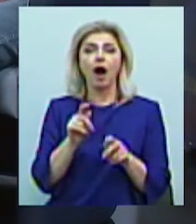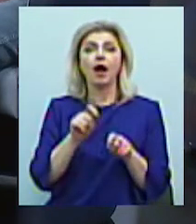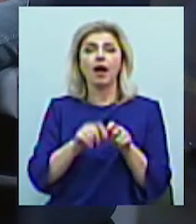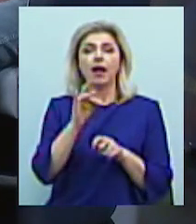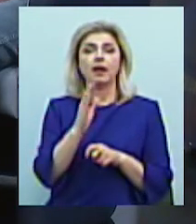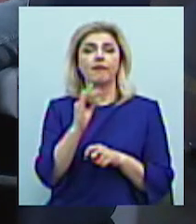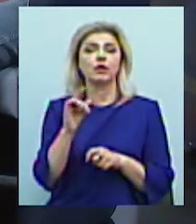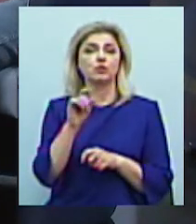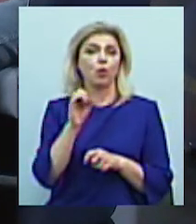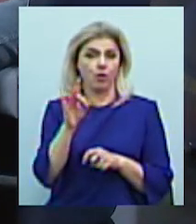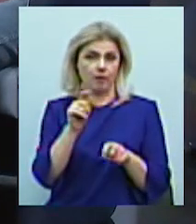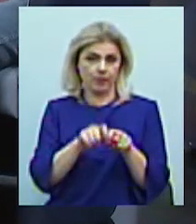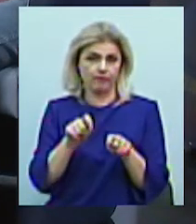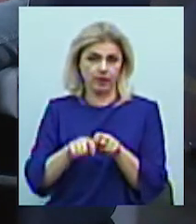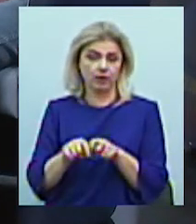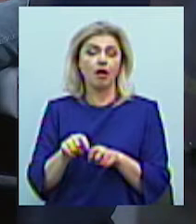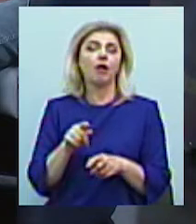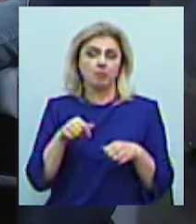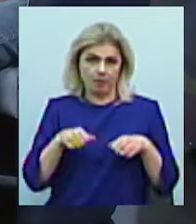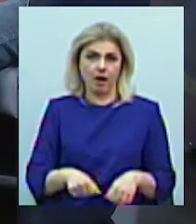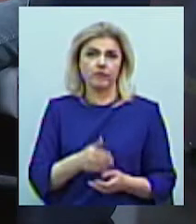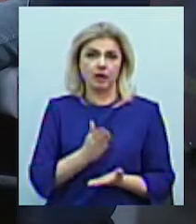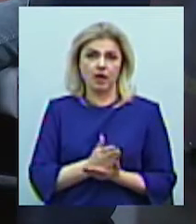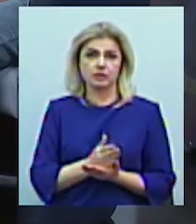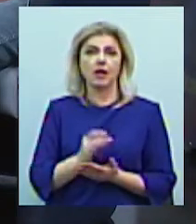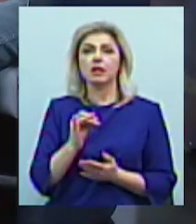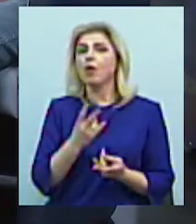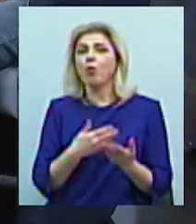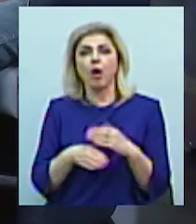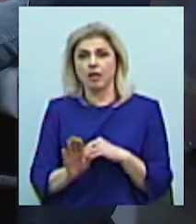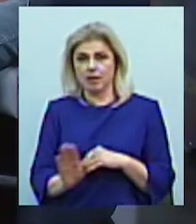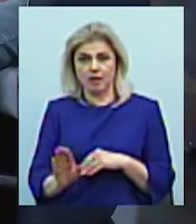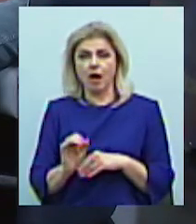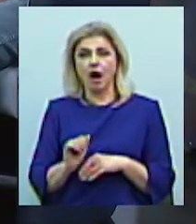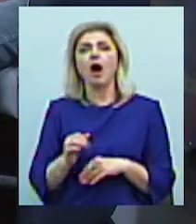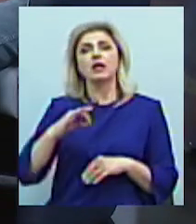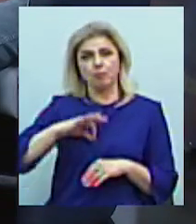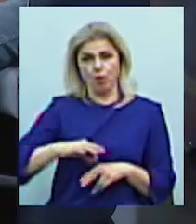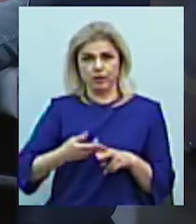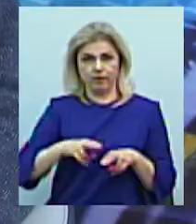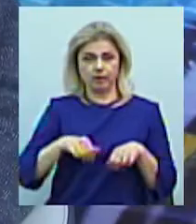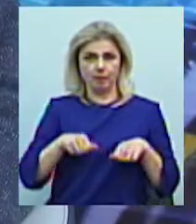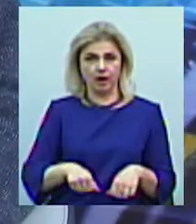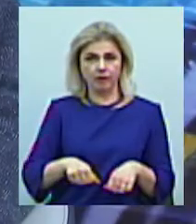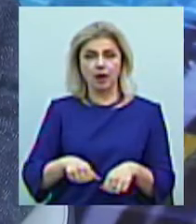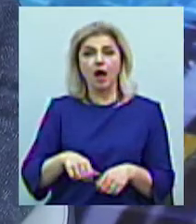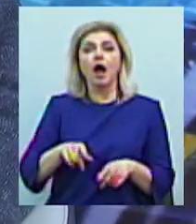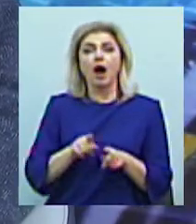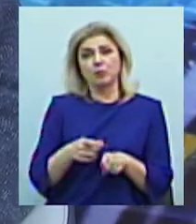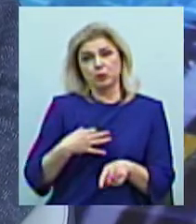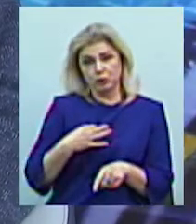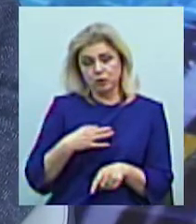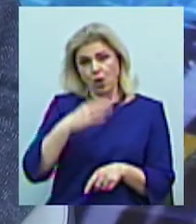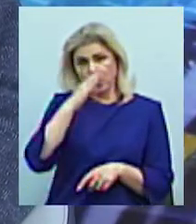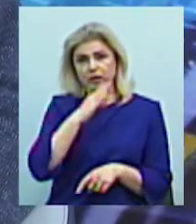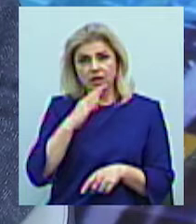право родителей, и они должны этим правом воспользоваться, а не уходить. Вот этим бездействием родителей и создают эту проблему, когда